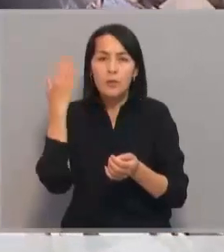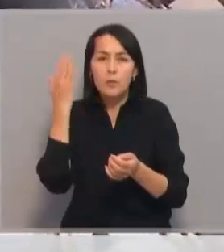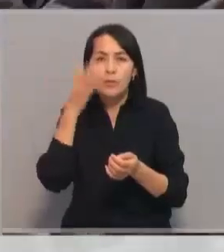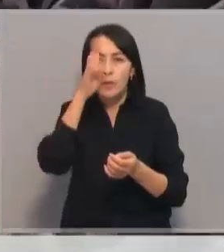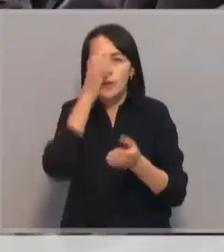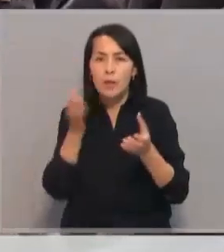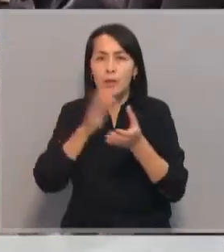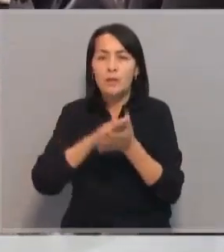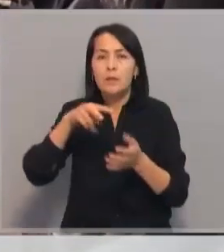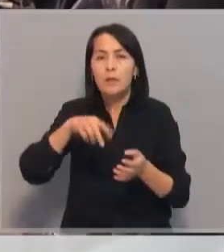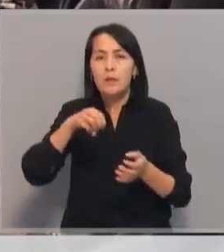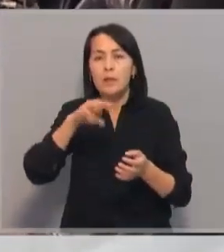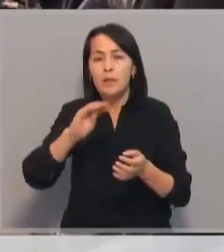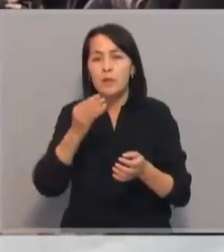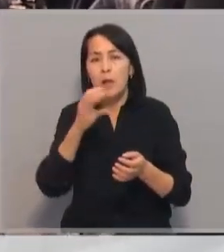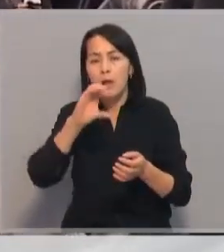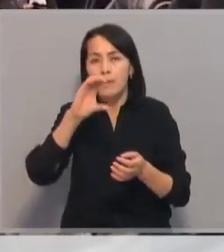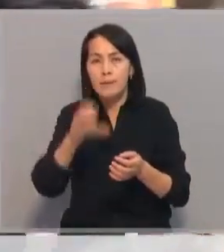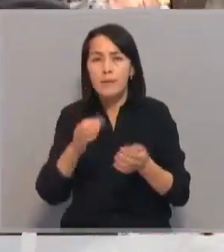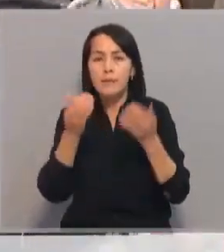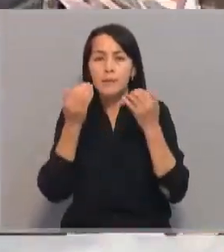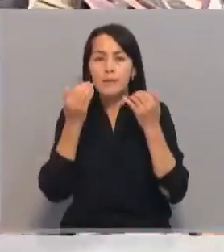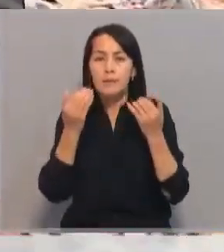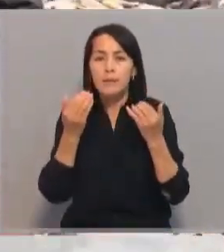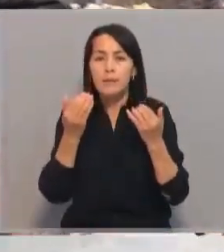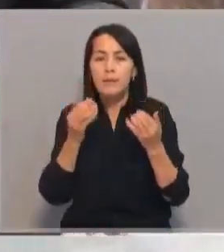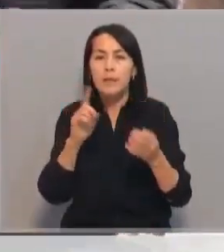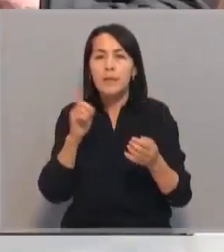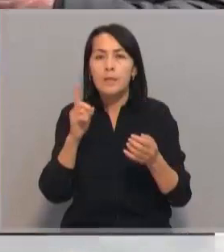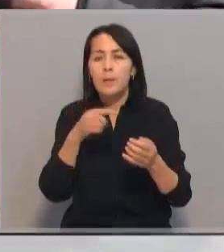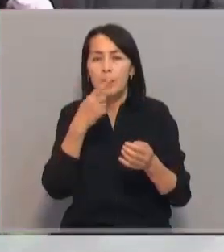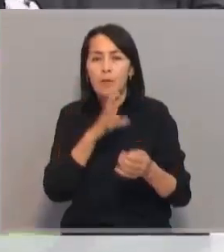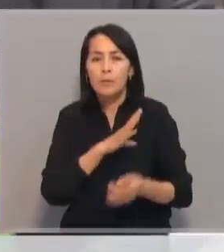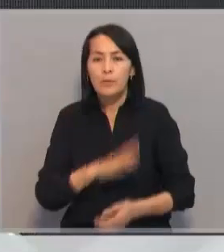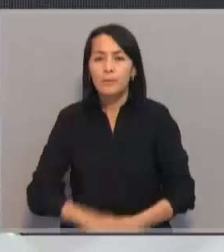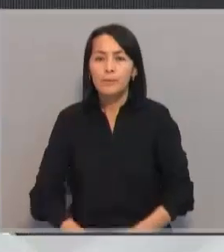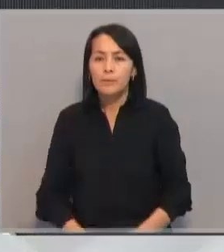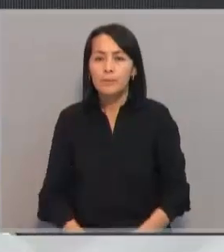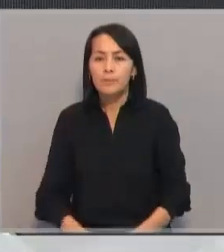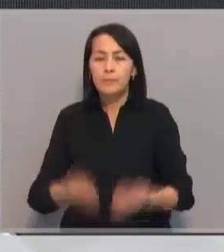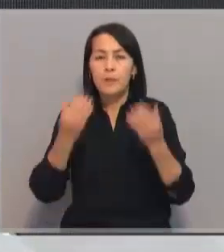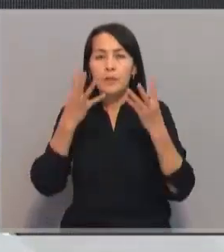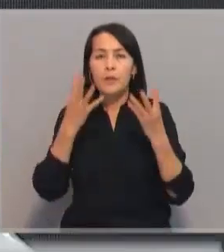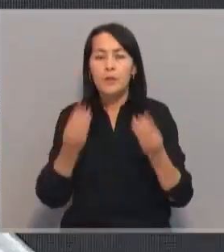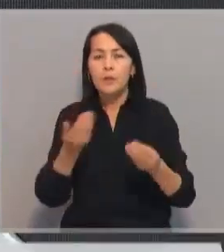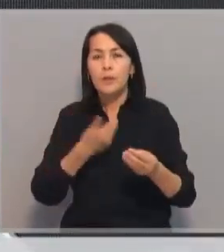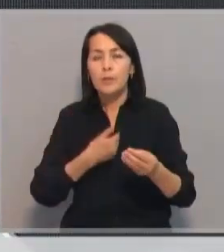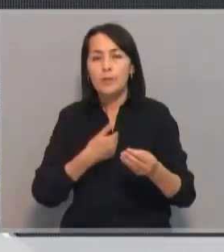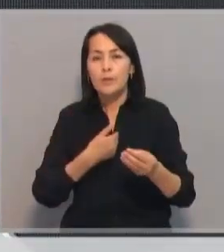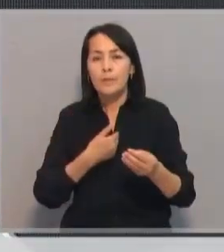елге таныс ЛТД Тұрмыс жауапкершілігі шектеулі серіктестігіне не болғанын айтты. Қазіргі кезде біз енді